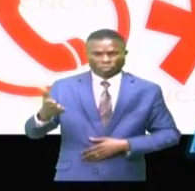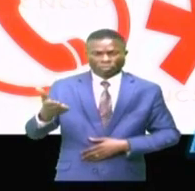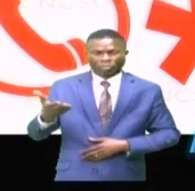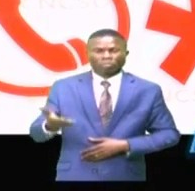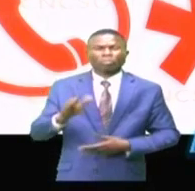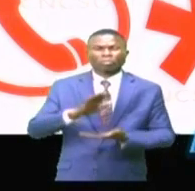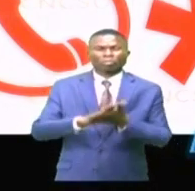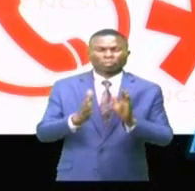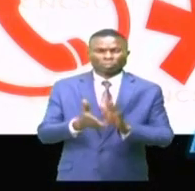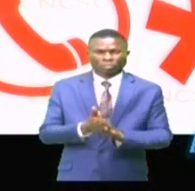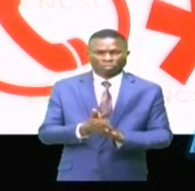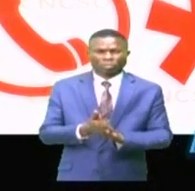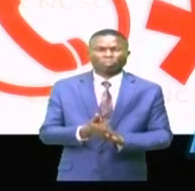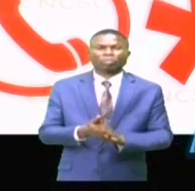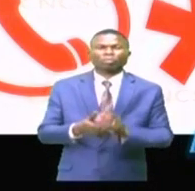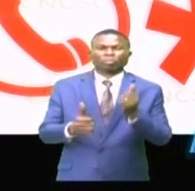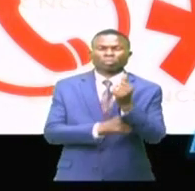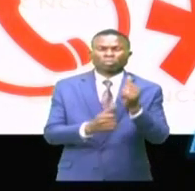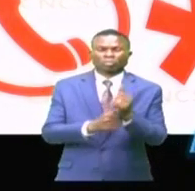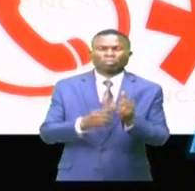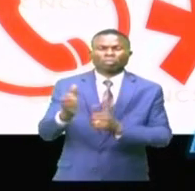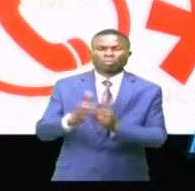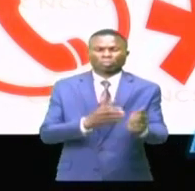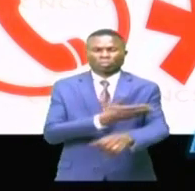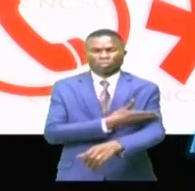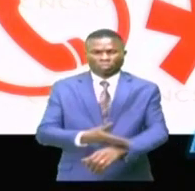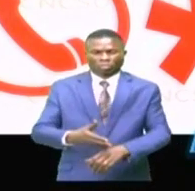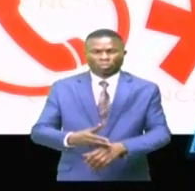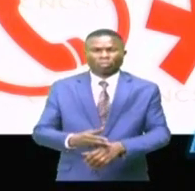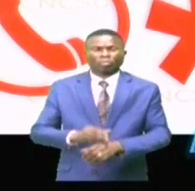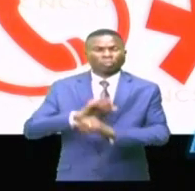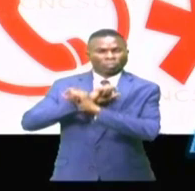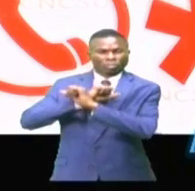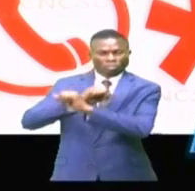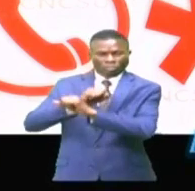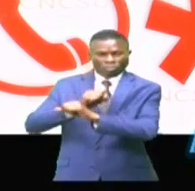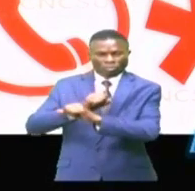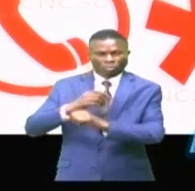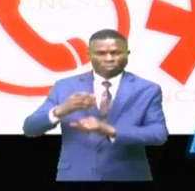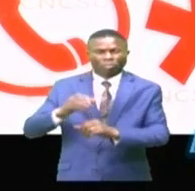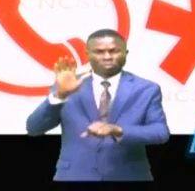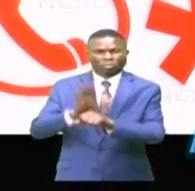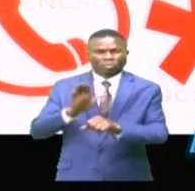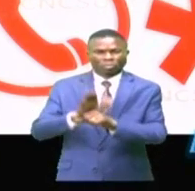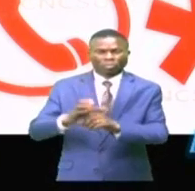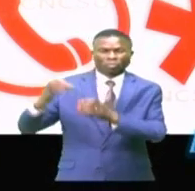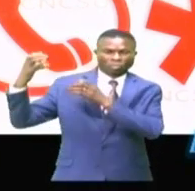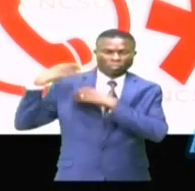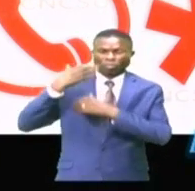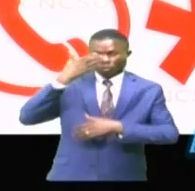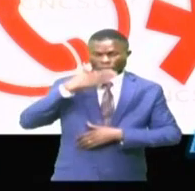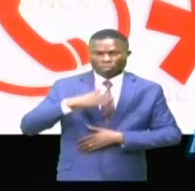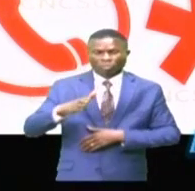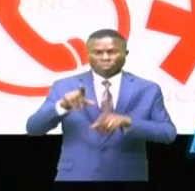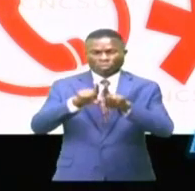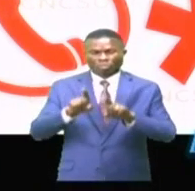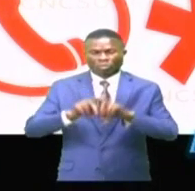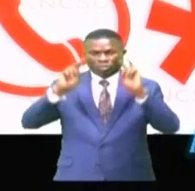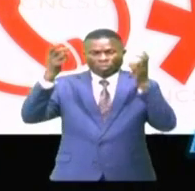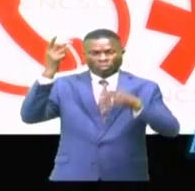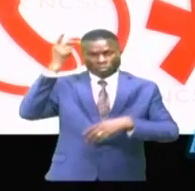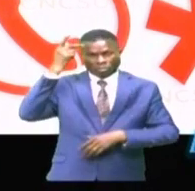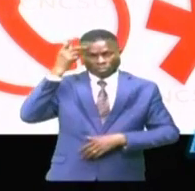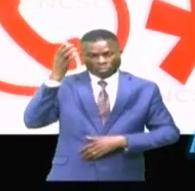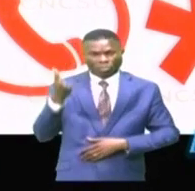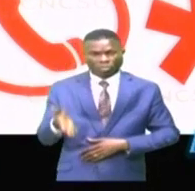tire le pays vers le bas nous nous engageons à éviter la surcharge des établissements de soins et de santé de la ville province